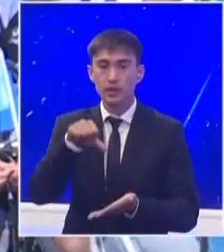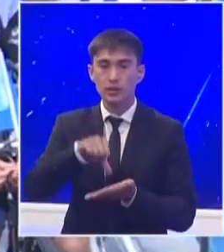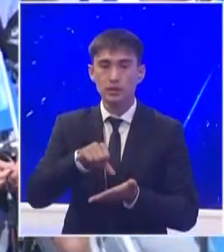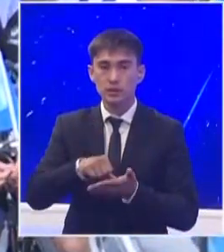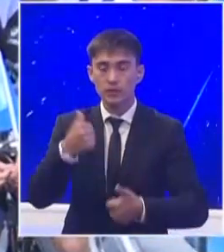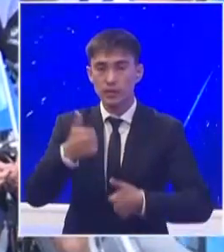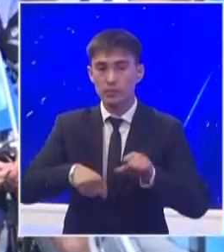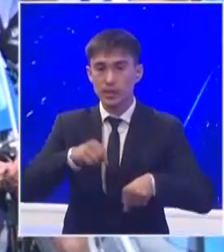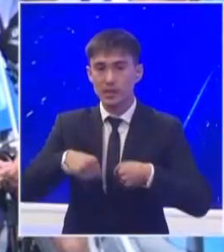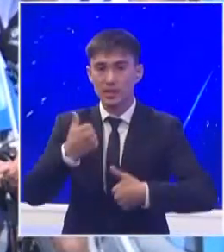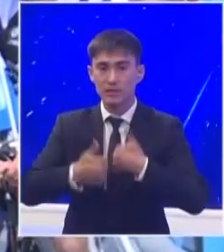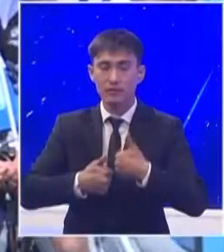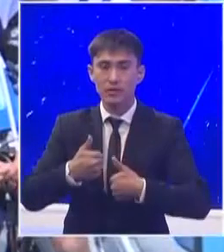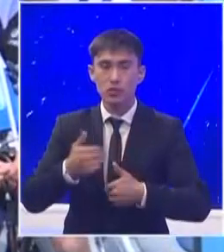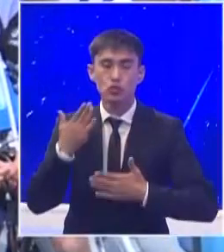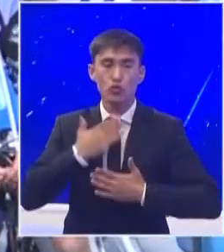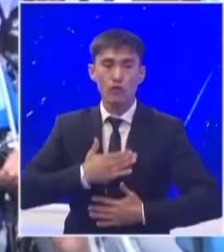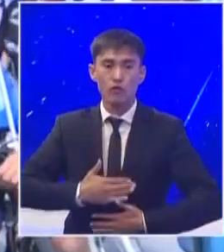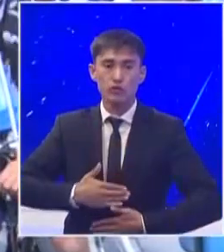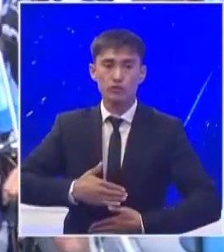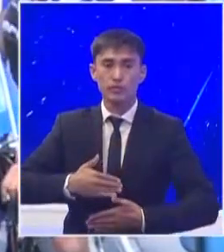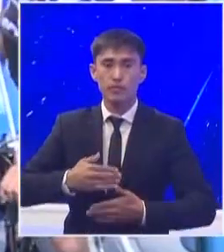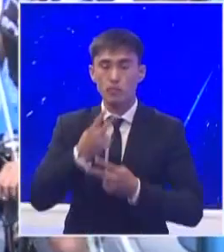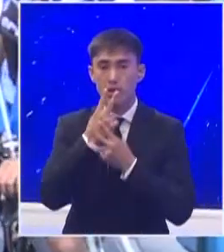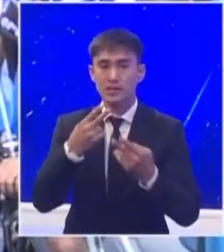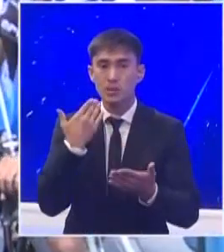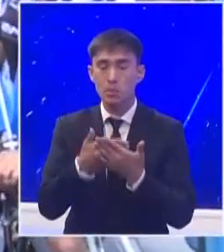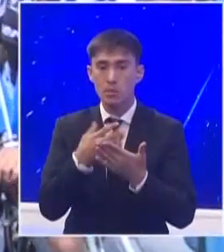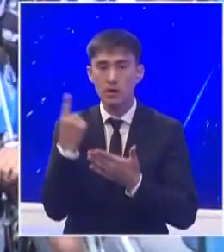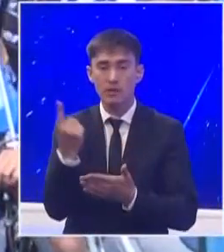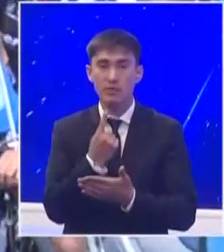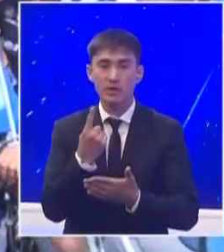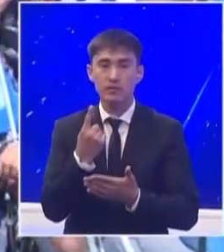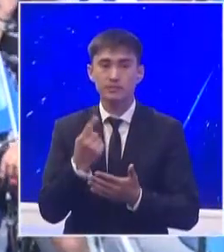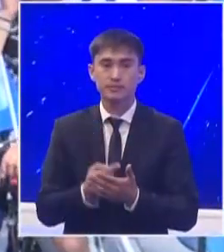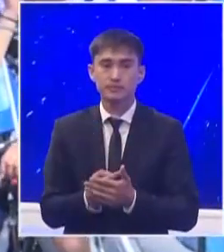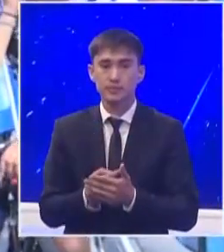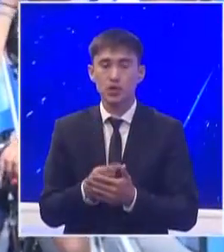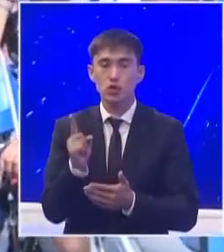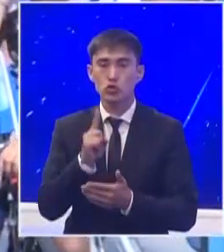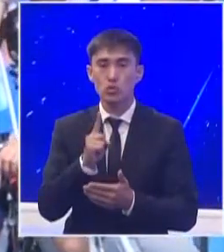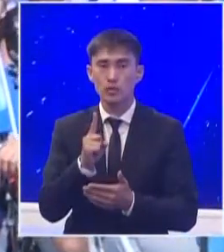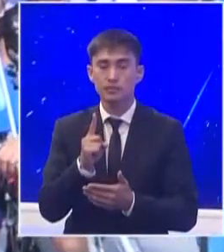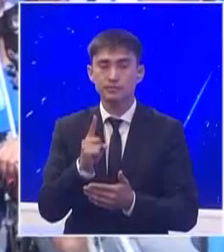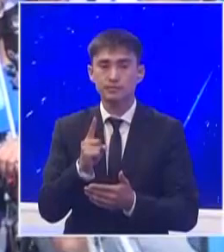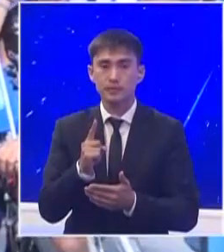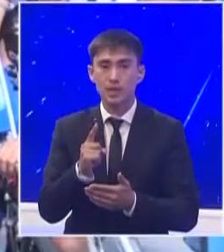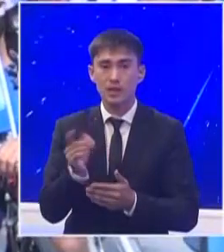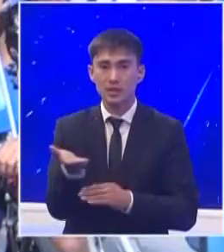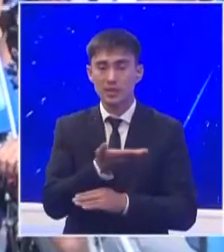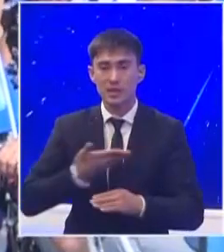велосипедных соревнованиях, там, заездах с удовольствием. Показать пример, во-первых, для того, чтобы